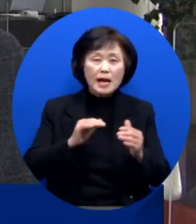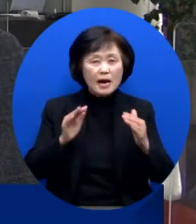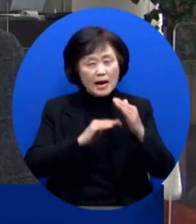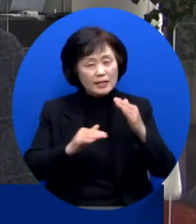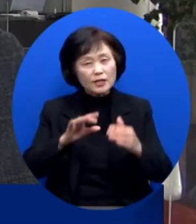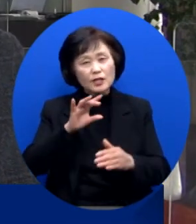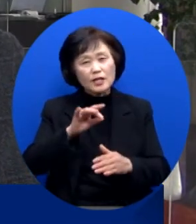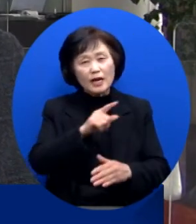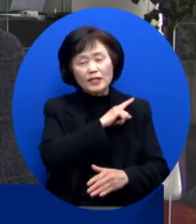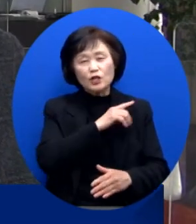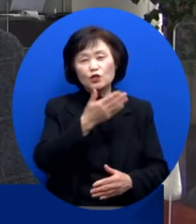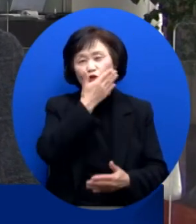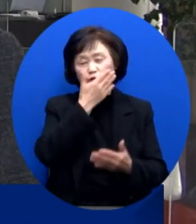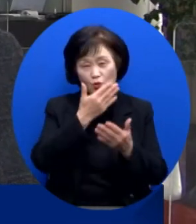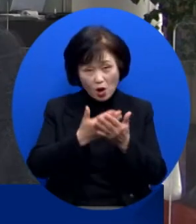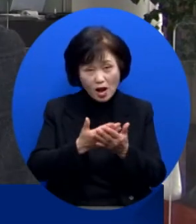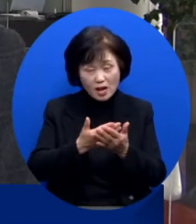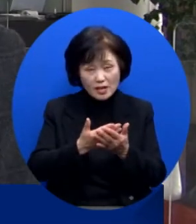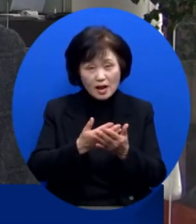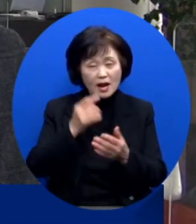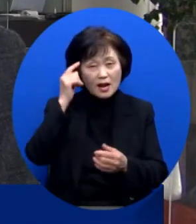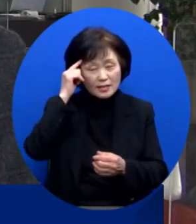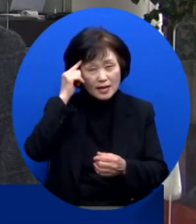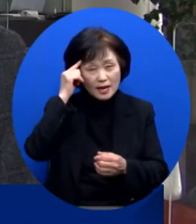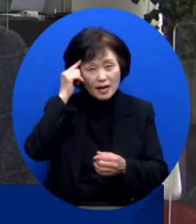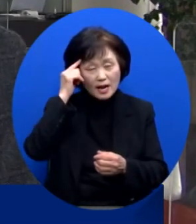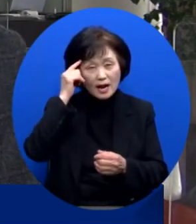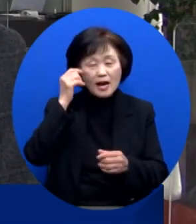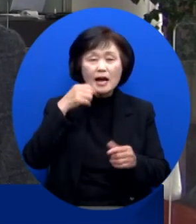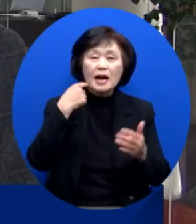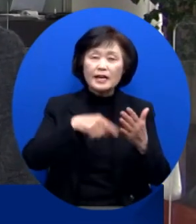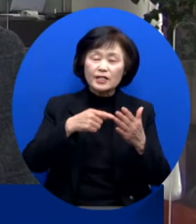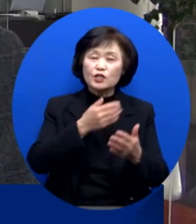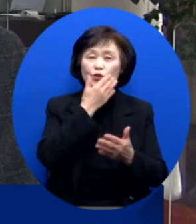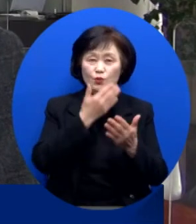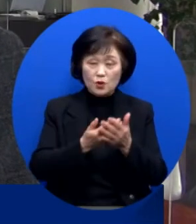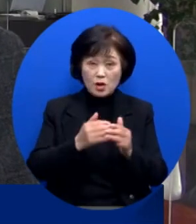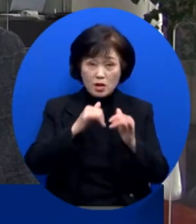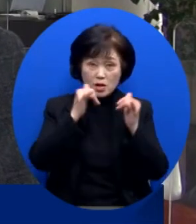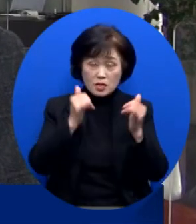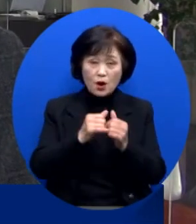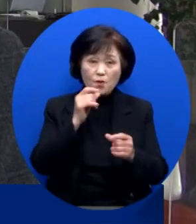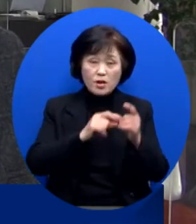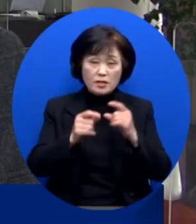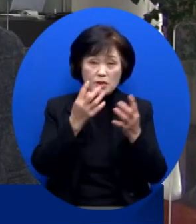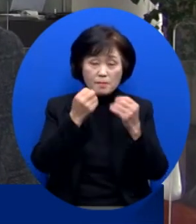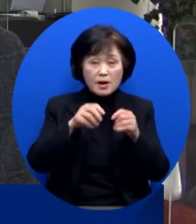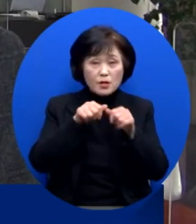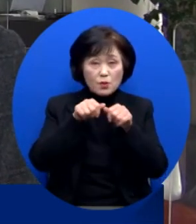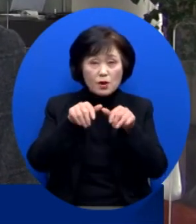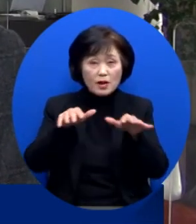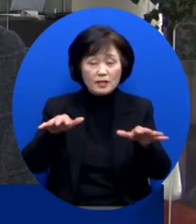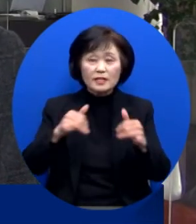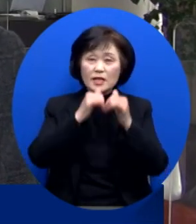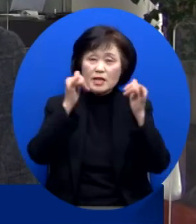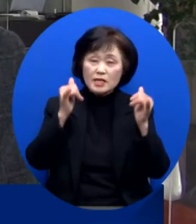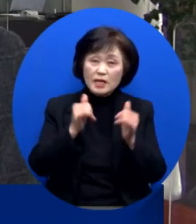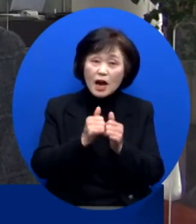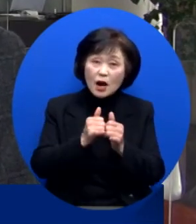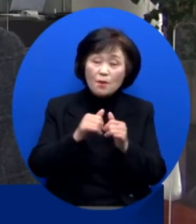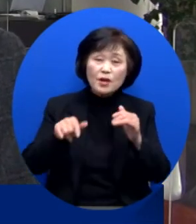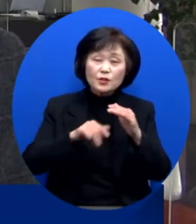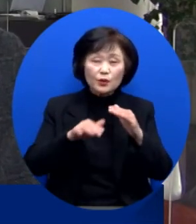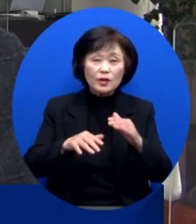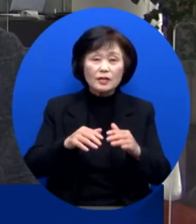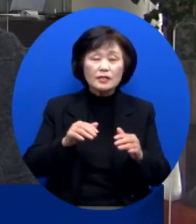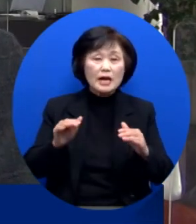심어줄 가능성, 그런 필요성이 일단 있고요. 이런 것들이 사회에 더 많이 확산돼서 온 사회가 가정과 자녀에